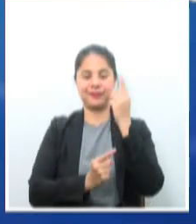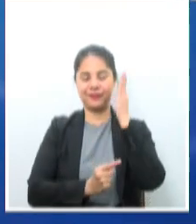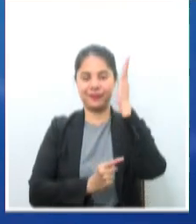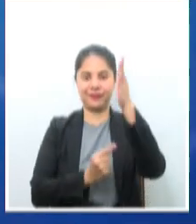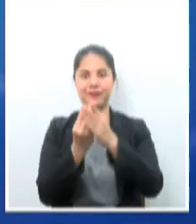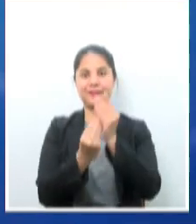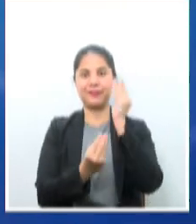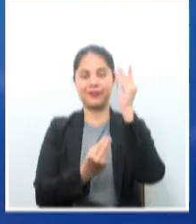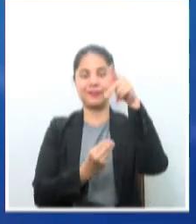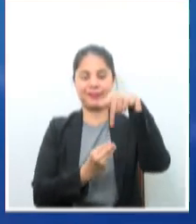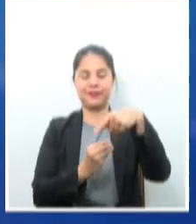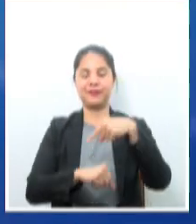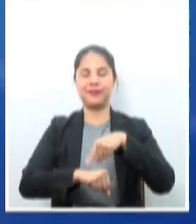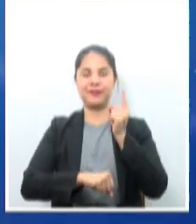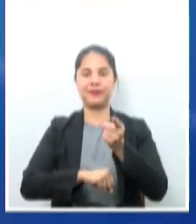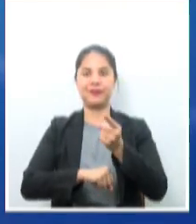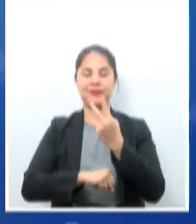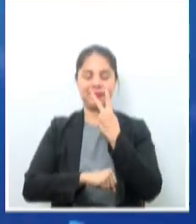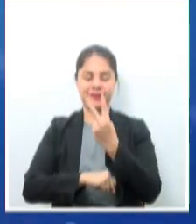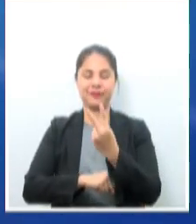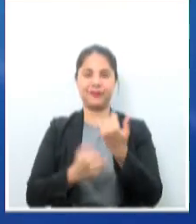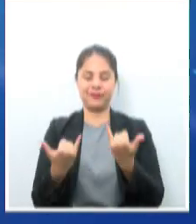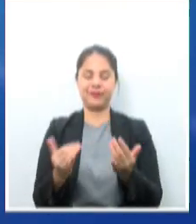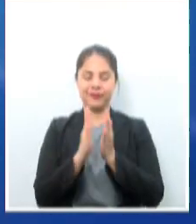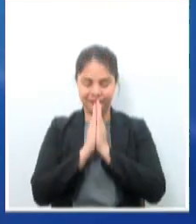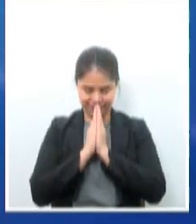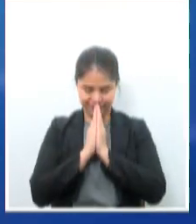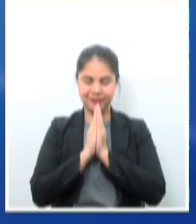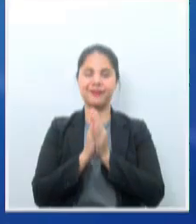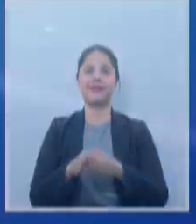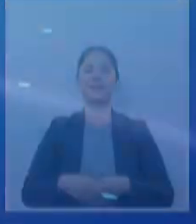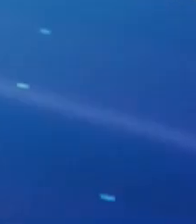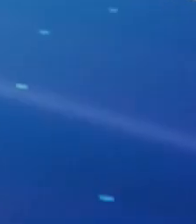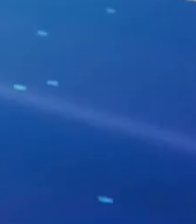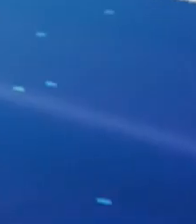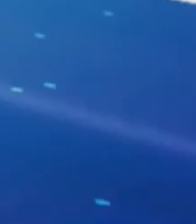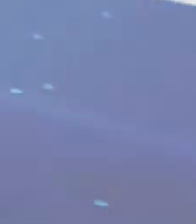าวันพฤหัสบดีเวลาเดิมค่ะสำหรับวันนี้สวัสดีค่ะ